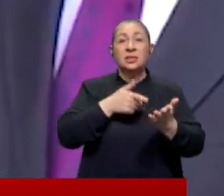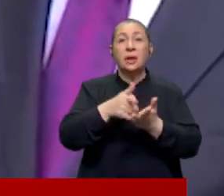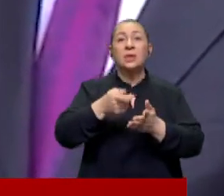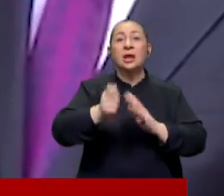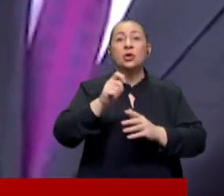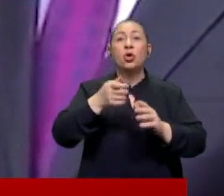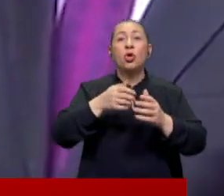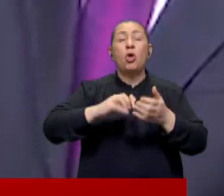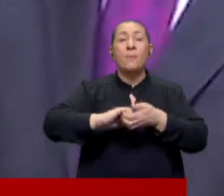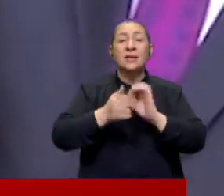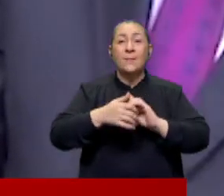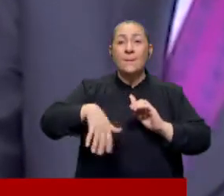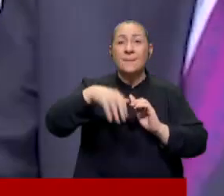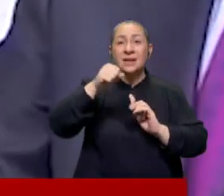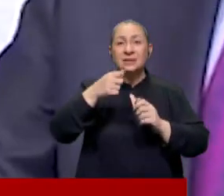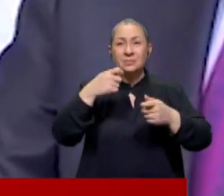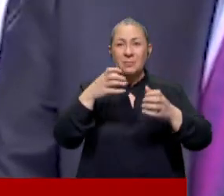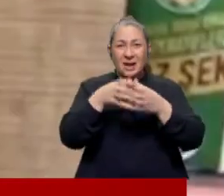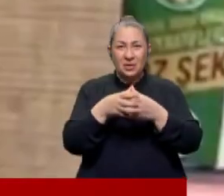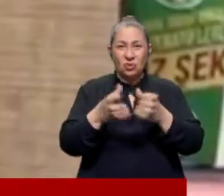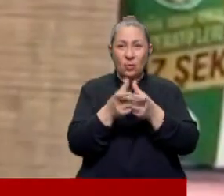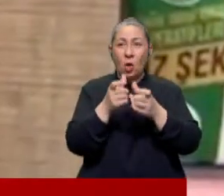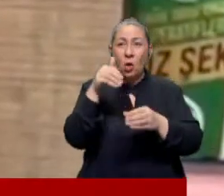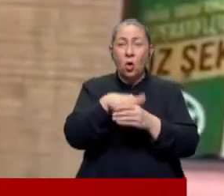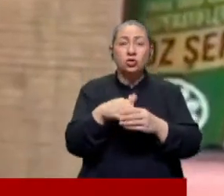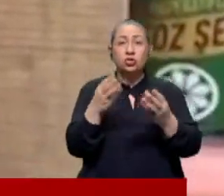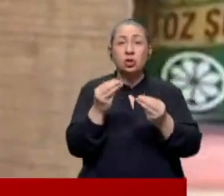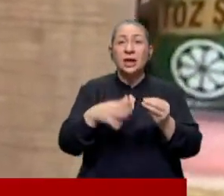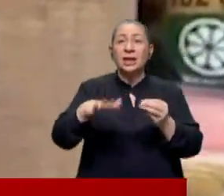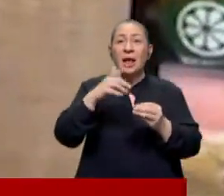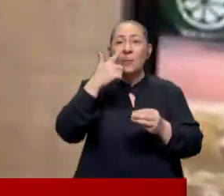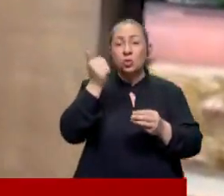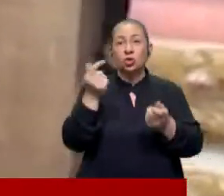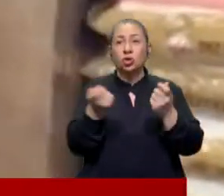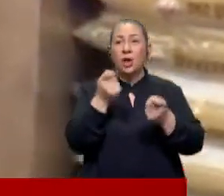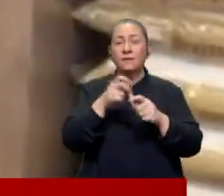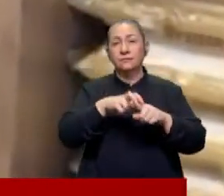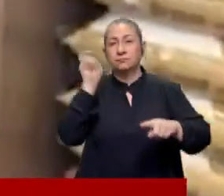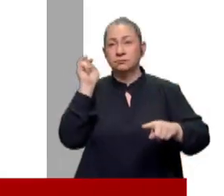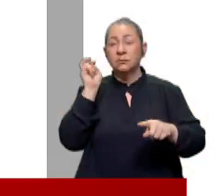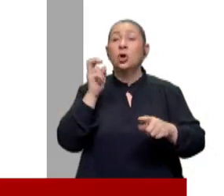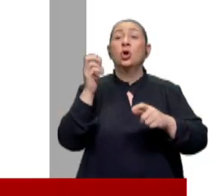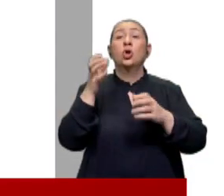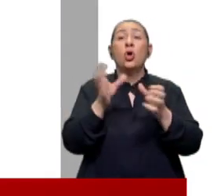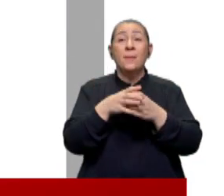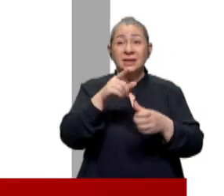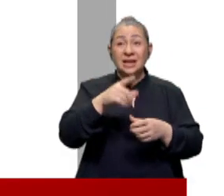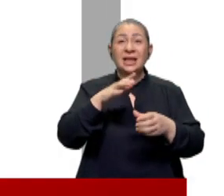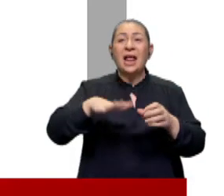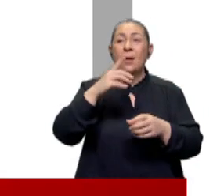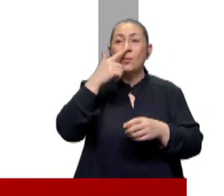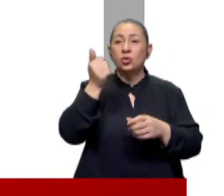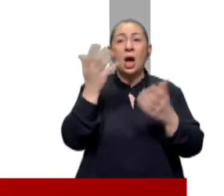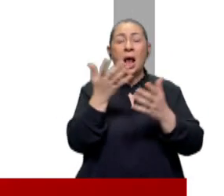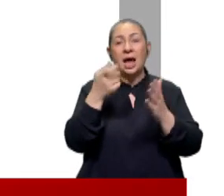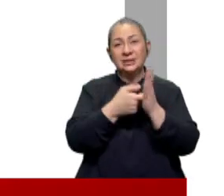Kredi Kooperatifleri Merkez Birliği'nin toplantısında oy çokluğuyla genel müdürlük görevinden alındı. Kooperatifin sitesinde genel müdür